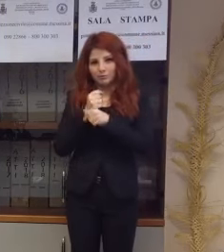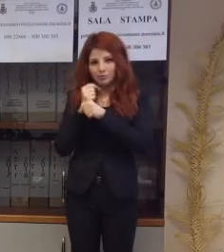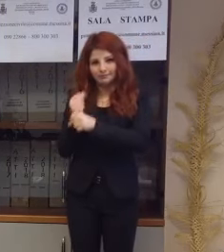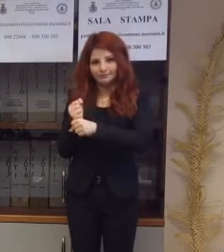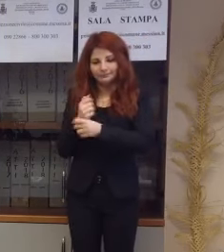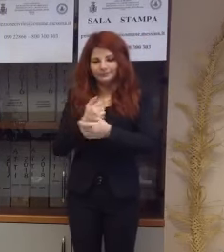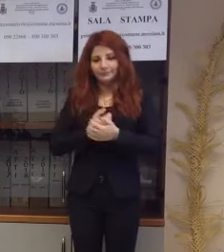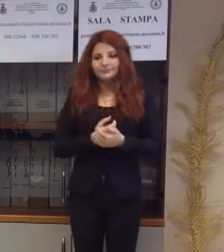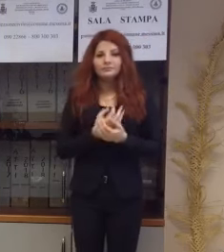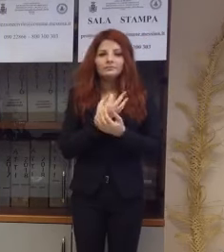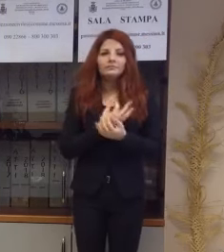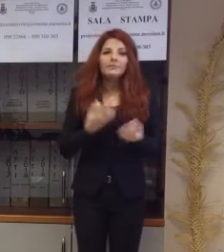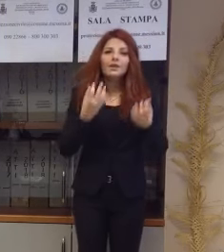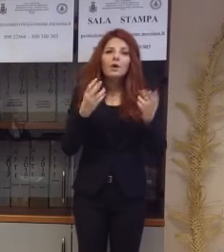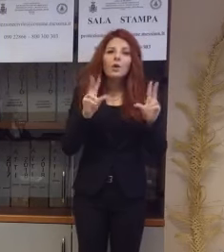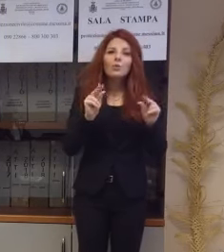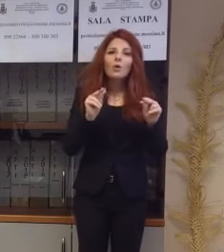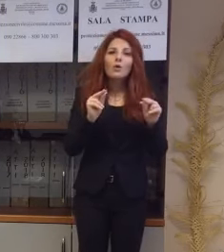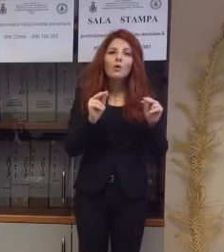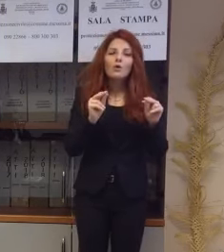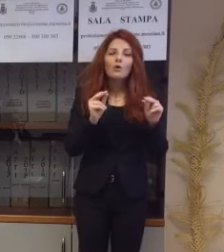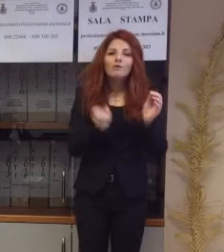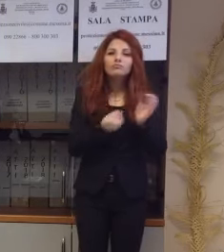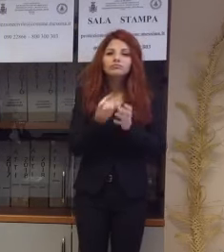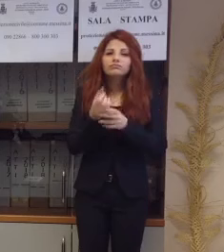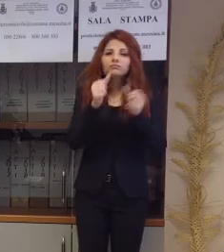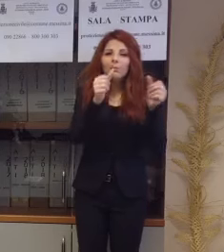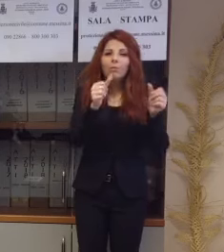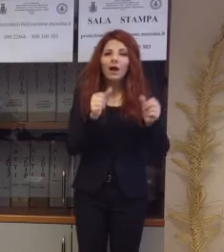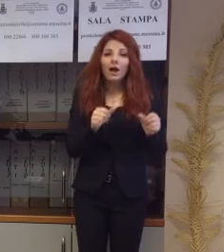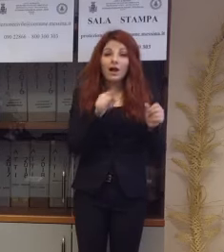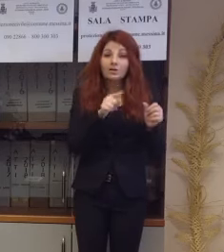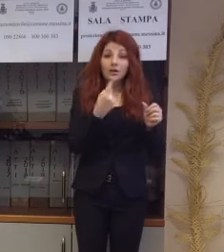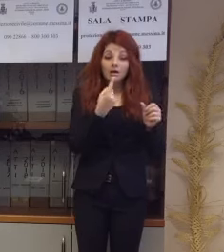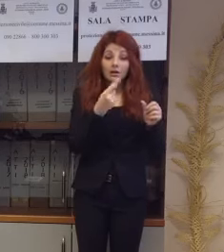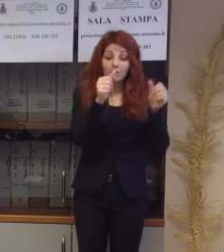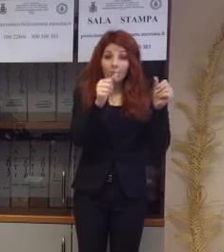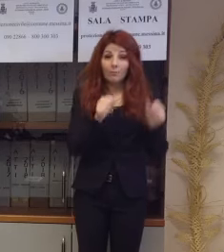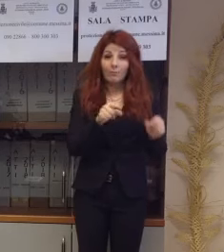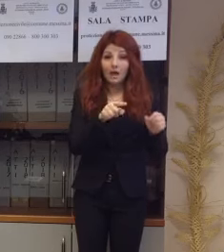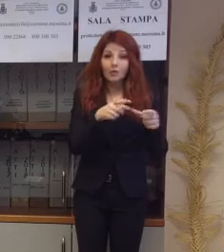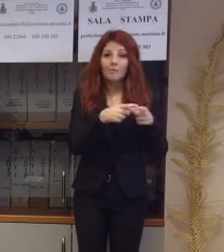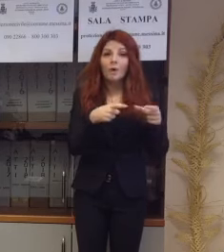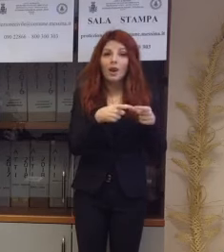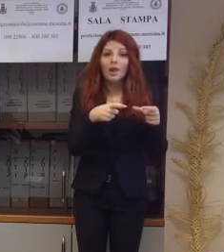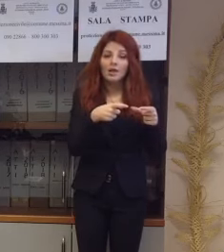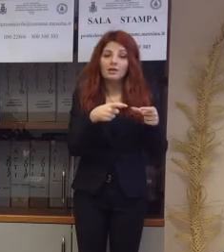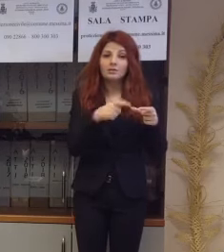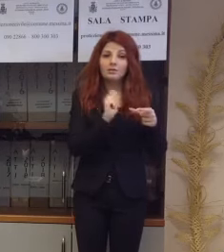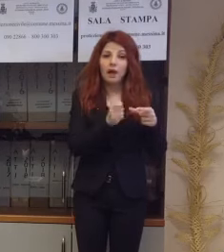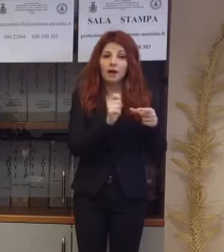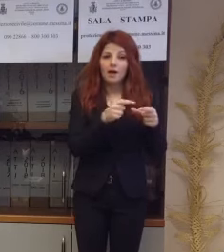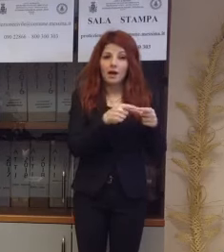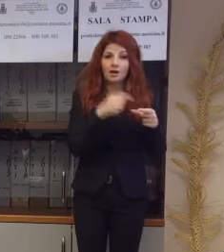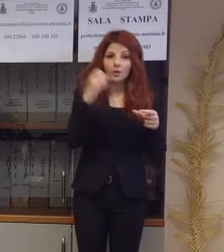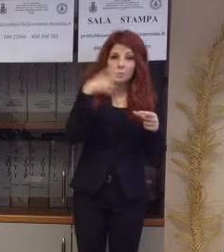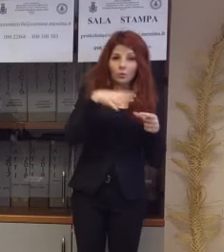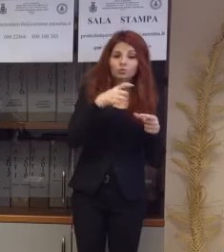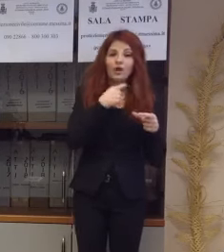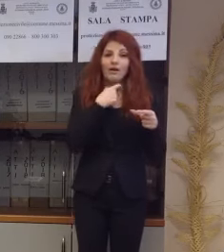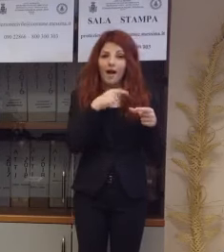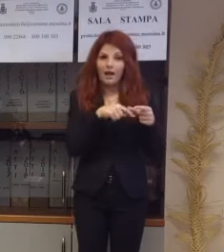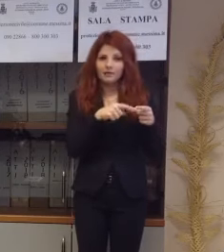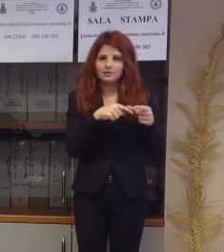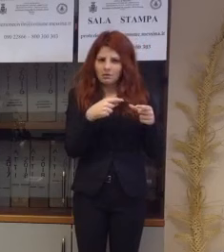usciremo con gli altri bandi, quello per quanto riguarda il pagamento delle bollette Enel e gas, non me lo